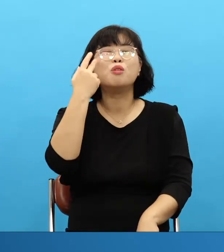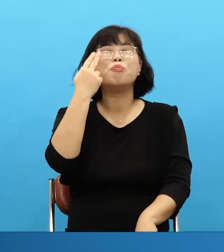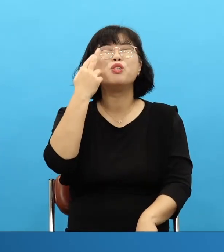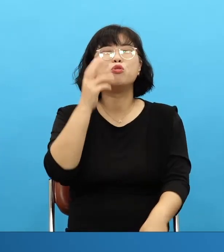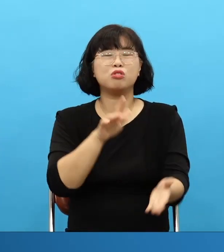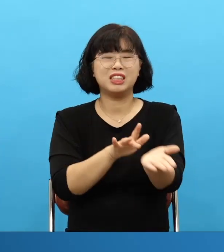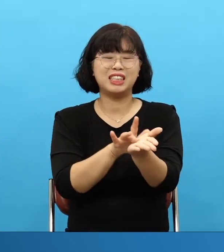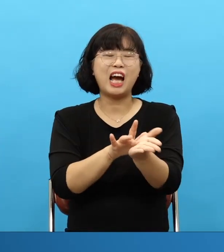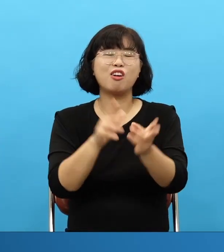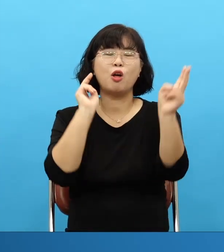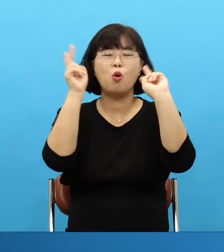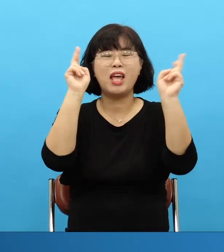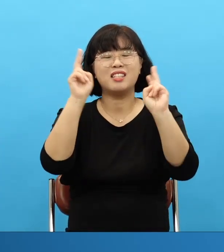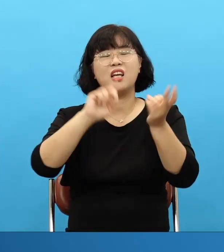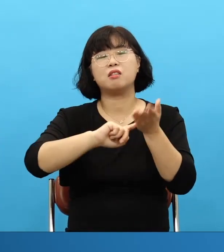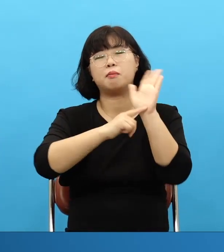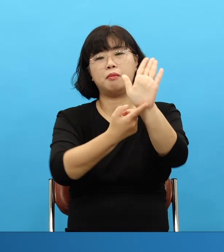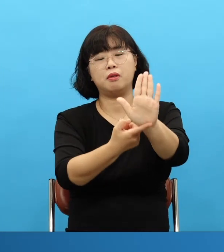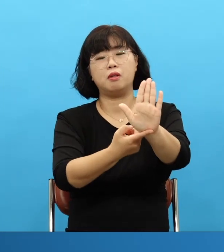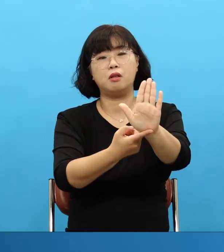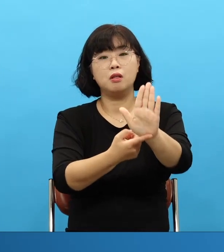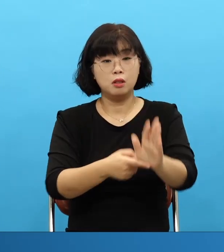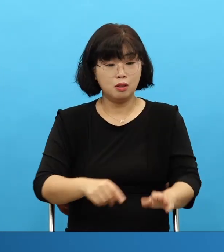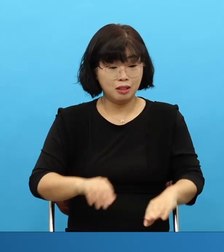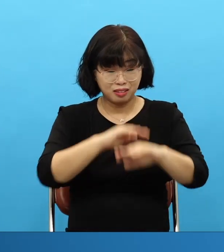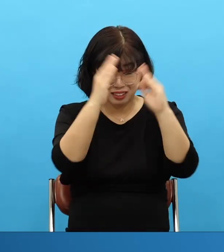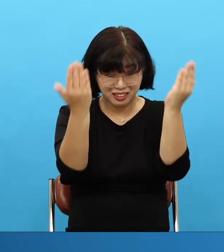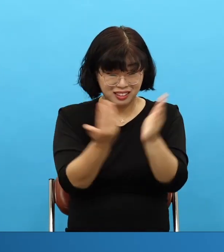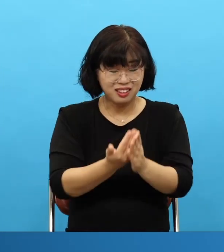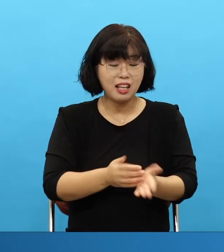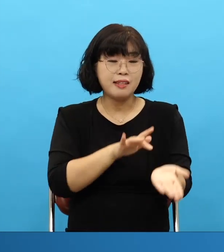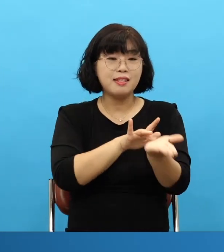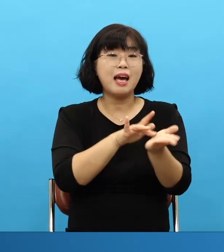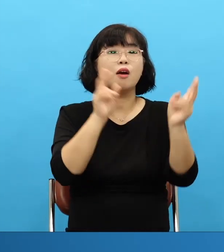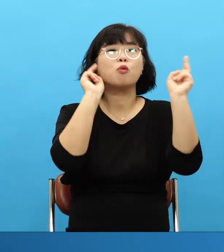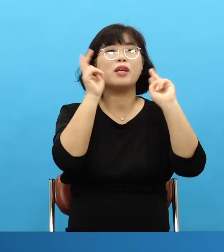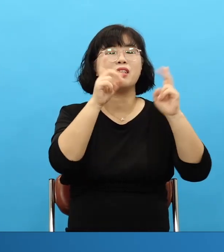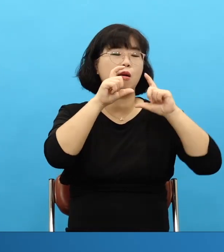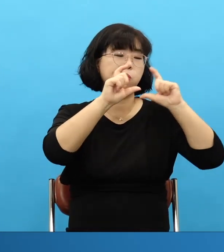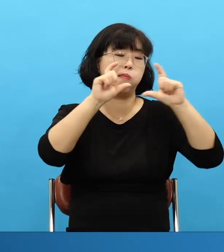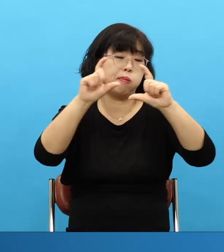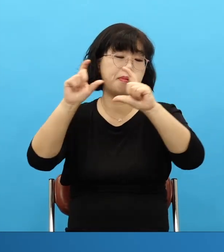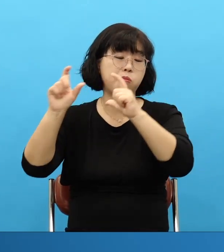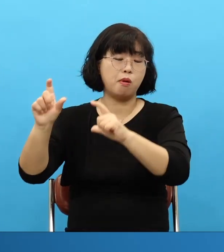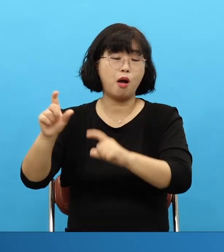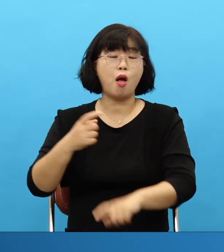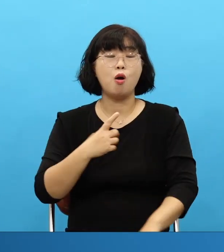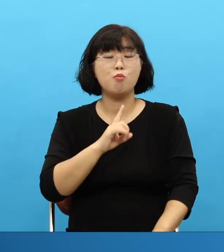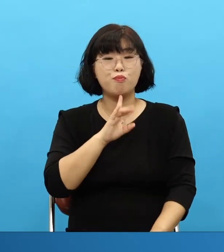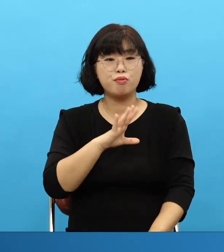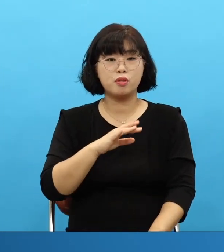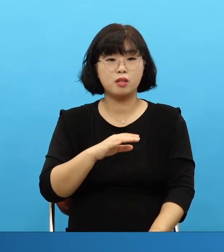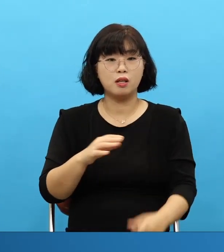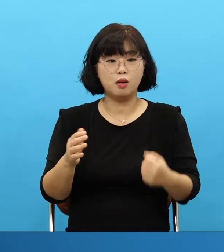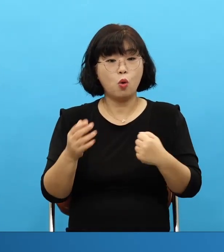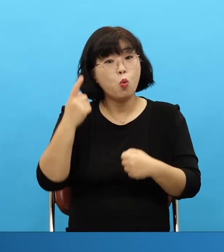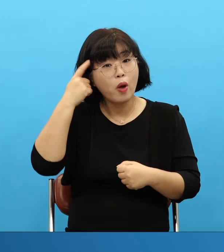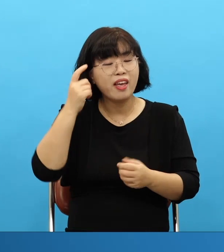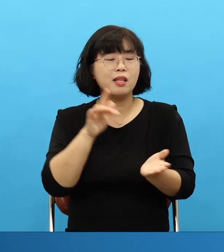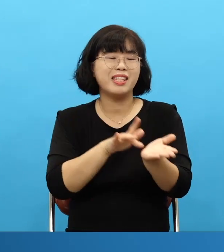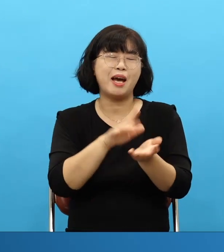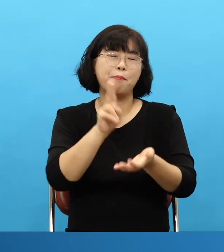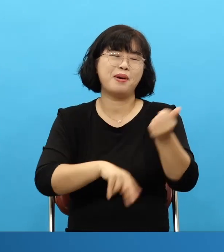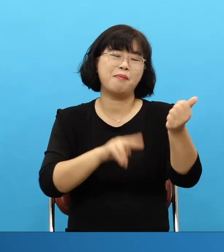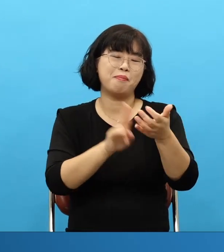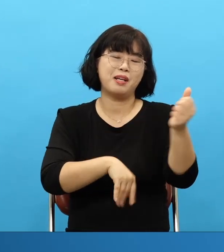it actually was all made by a lot of the CEOs of the pharmaceutical companies. 물론 제가 하는 말은 의학적으로 틀릴 수도 있습니다. And of course, perhaps the things that I'm saying,